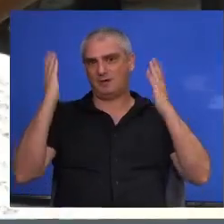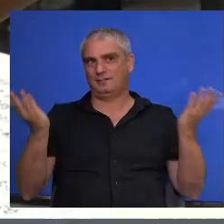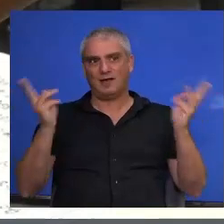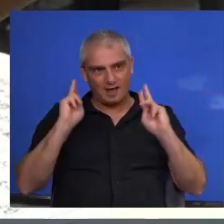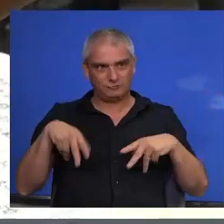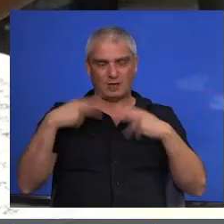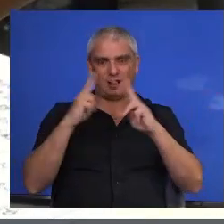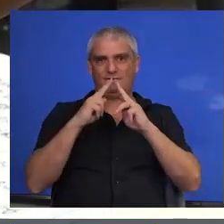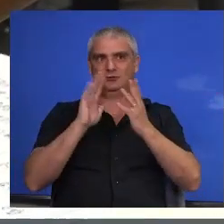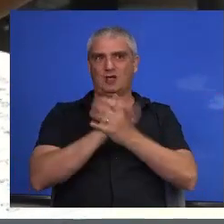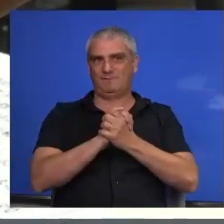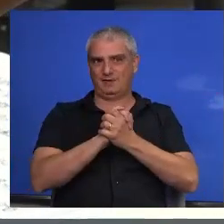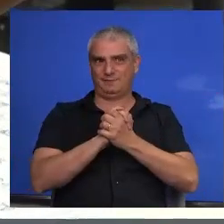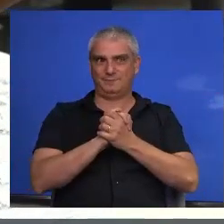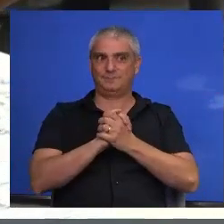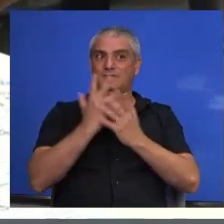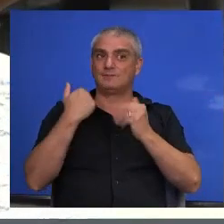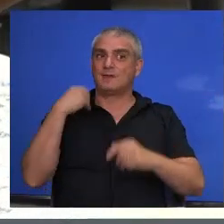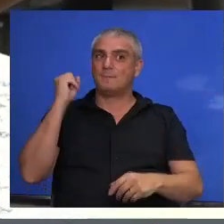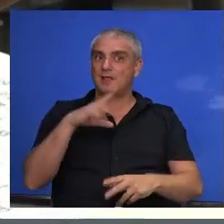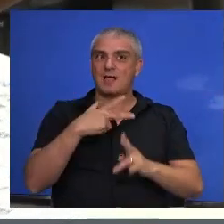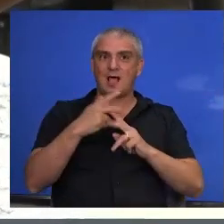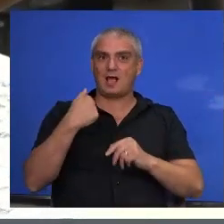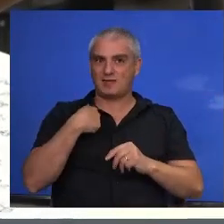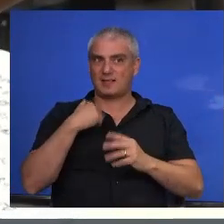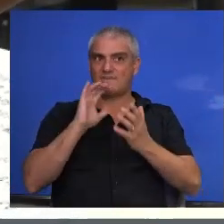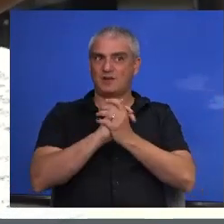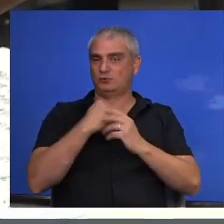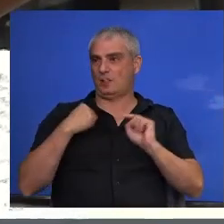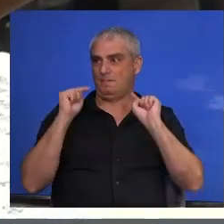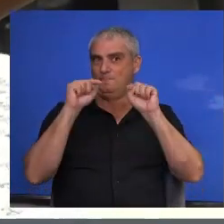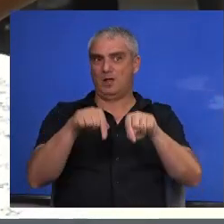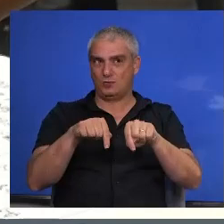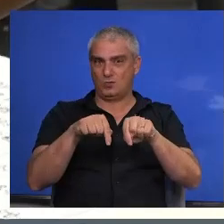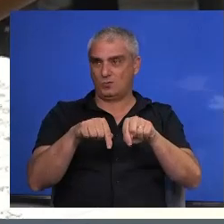החברים. מתי שבאתי, רק אני וחבר שלי באנו,